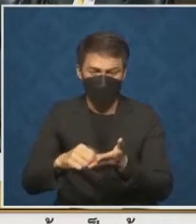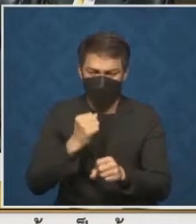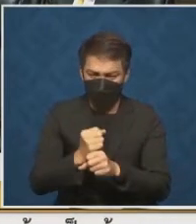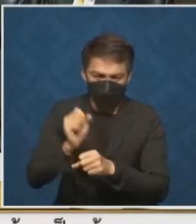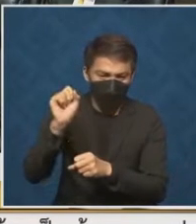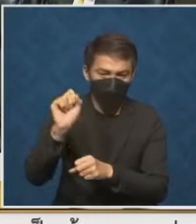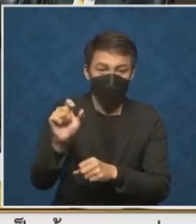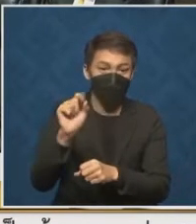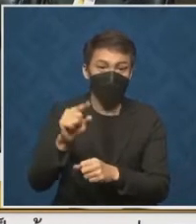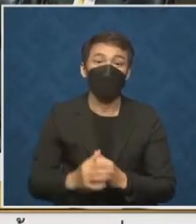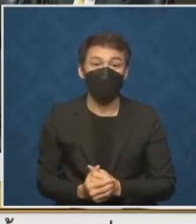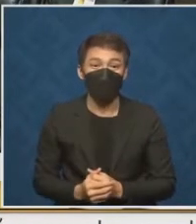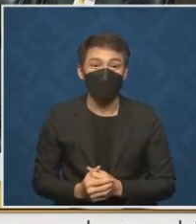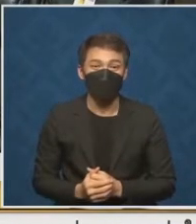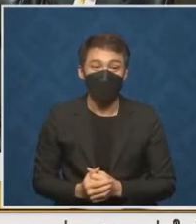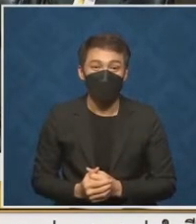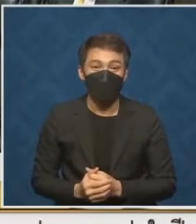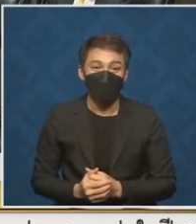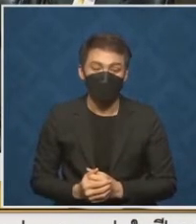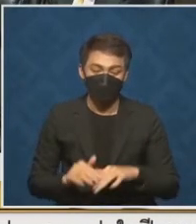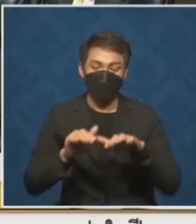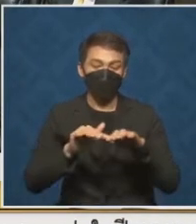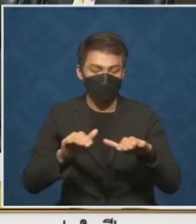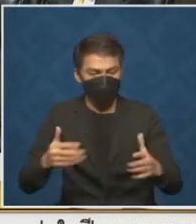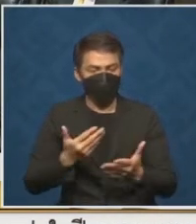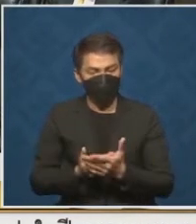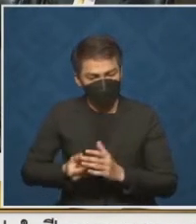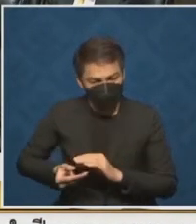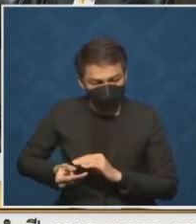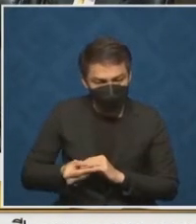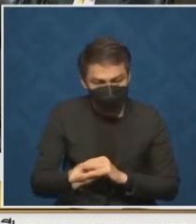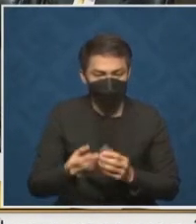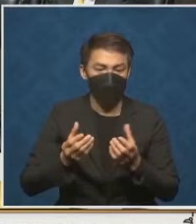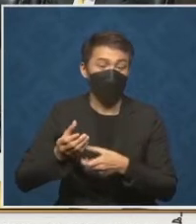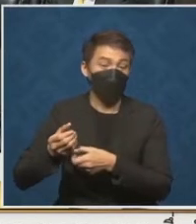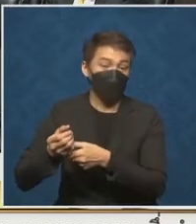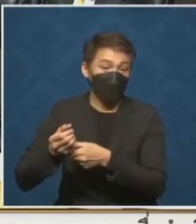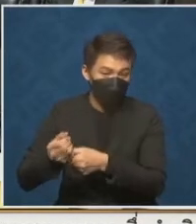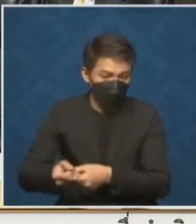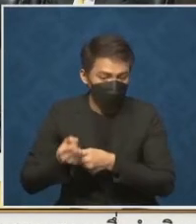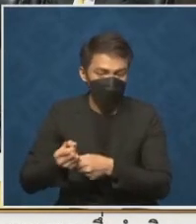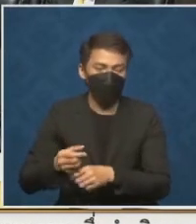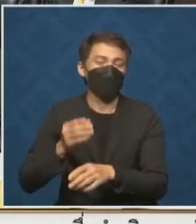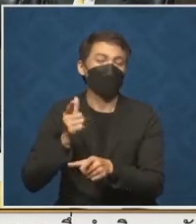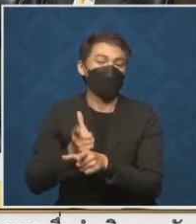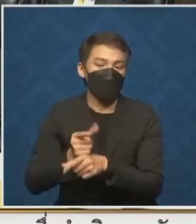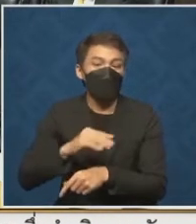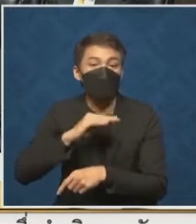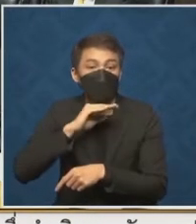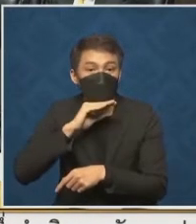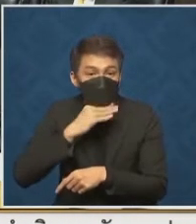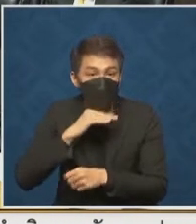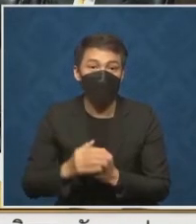รวดเร็วคะรวมถึงมาตรการการชดใช้เยียวยาเกษตรกรผู้เลี้ยงสุกรและ